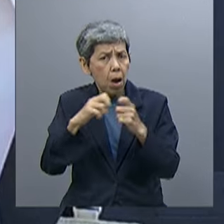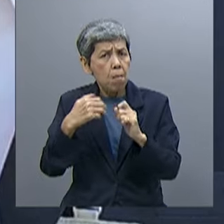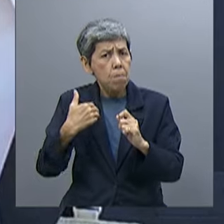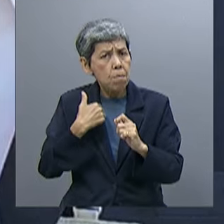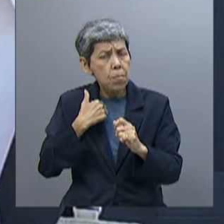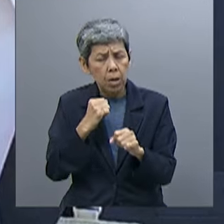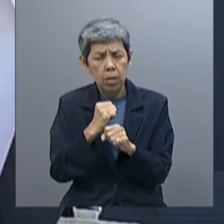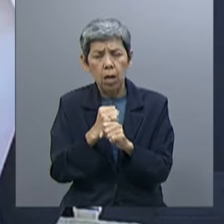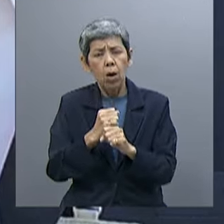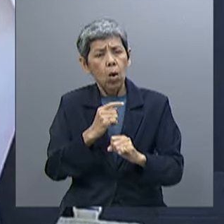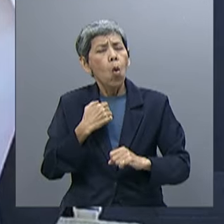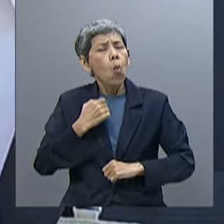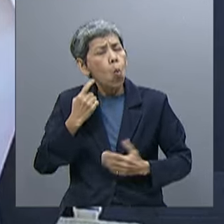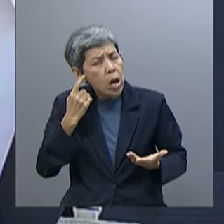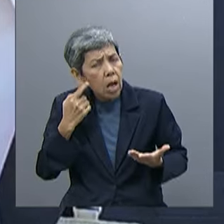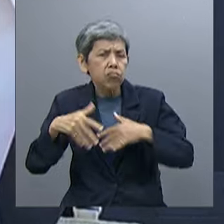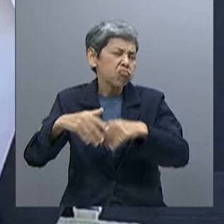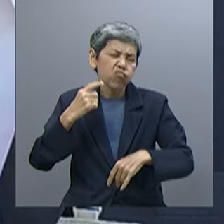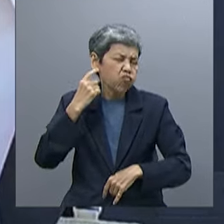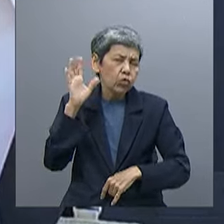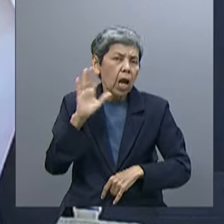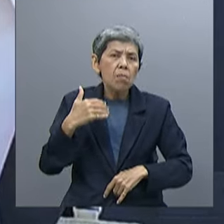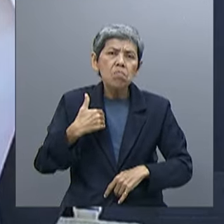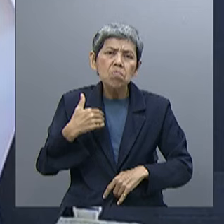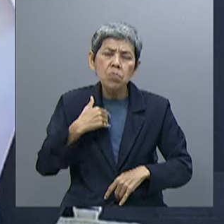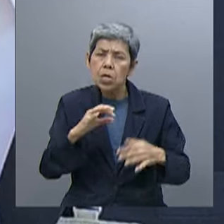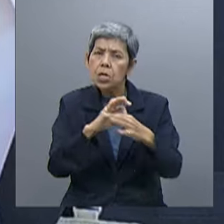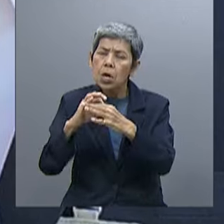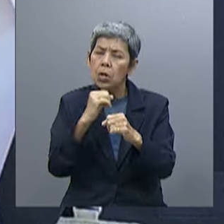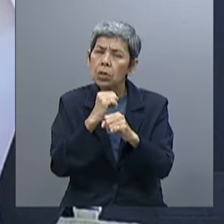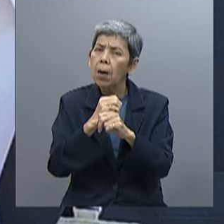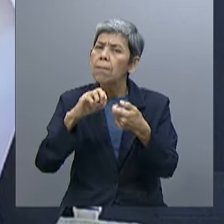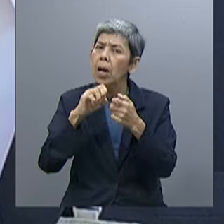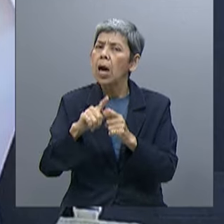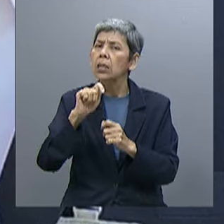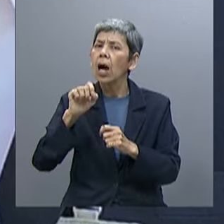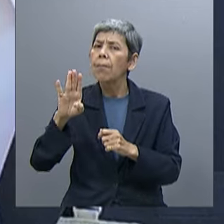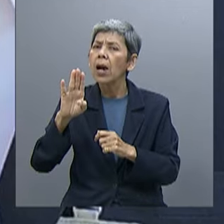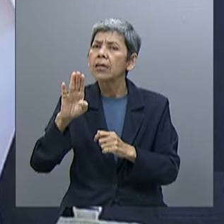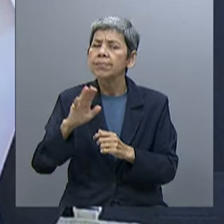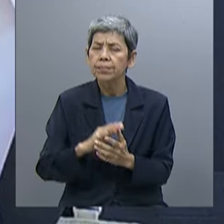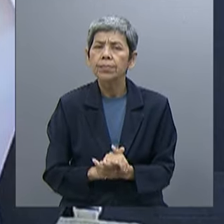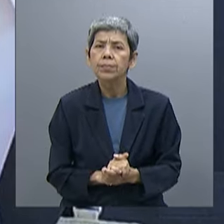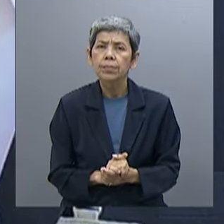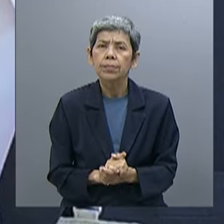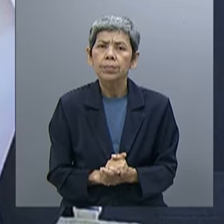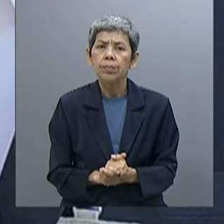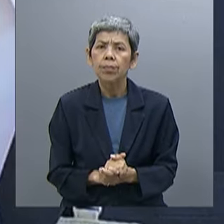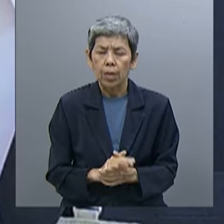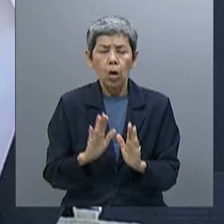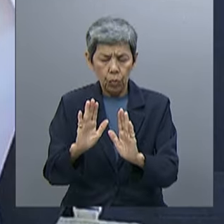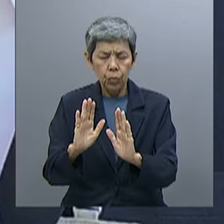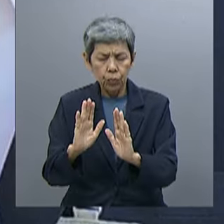บวนการสร้างความไว้วางใจนั่นเลยค่ะพอถ้ามาเชื่อมโยงกับคดีตากใบด้วยมันจะทำให้ยิ่งเป็นประเด็นไหม คะก็เดี๋ยวคงต้